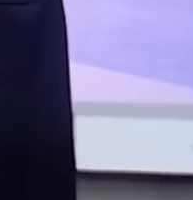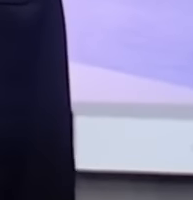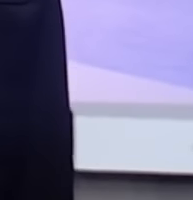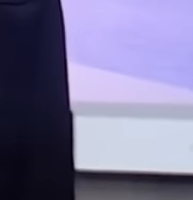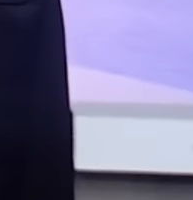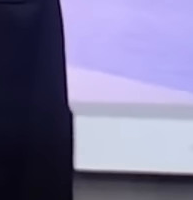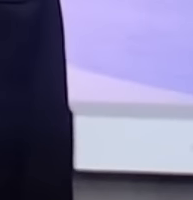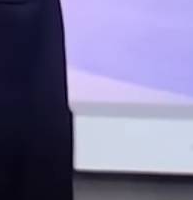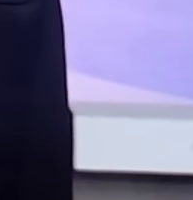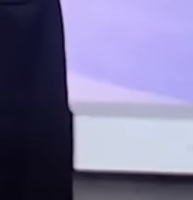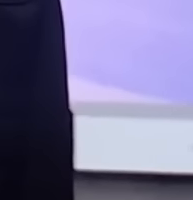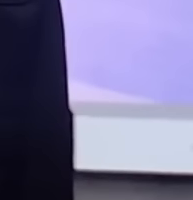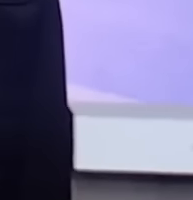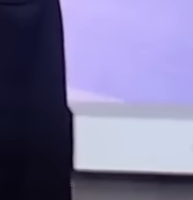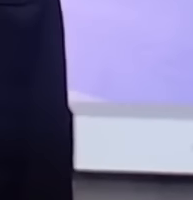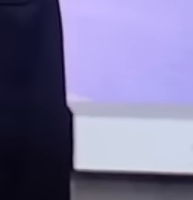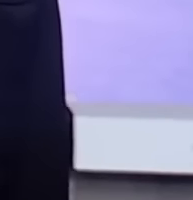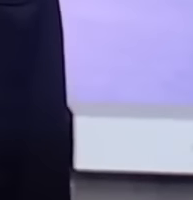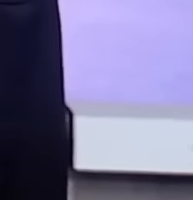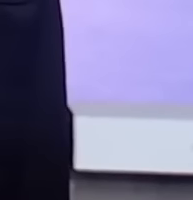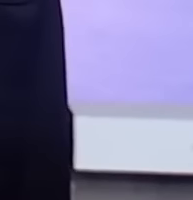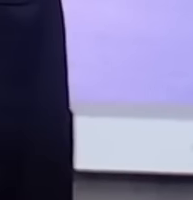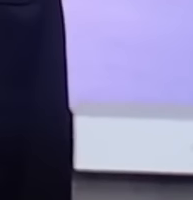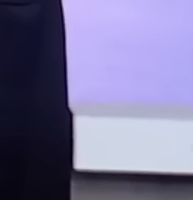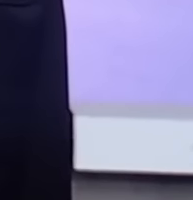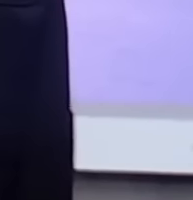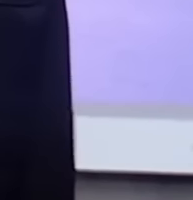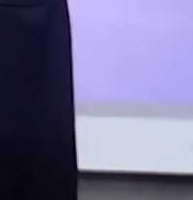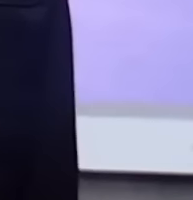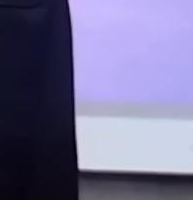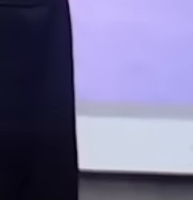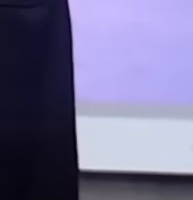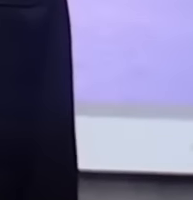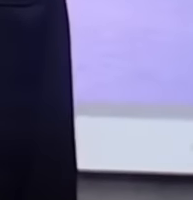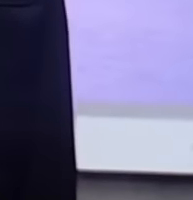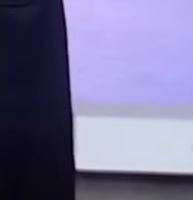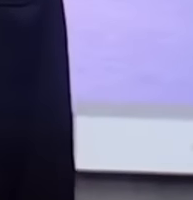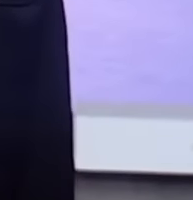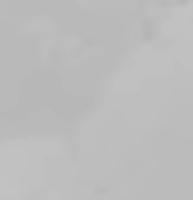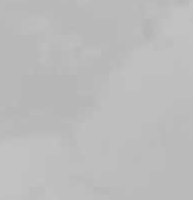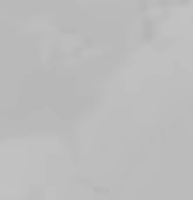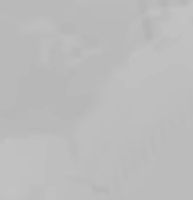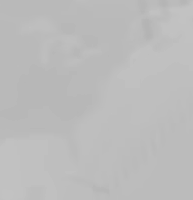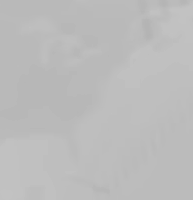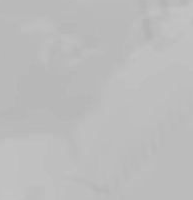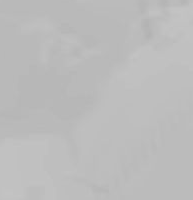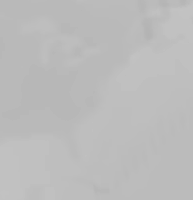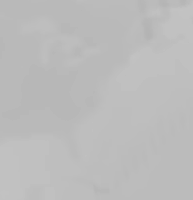samahan niyo kami sa GMA Pinoy TV at sa www.gmanews.tv.